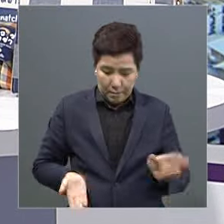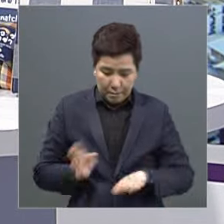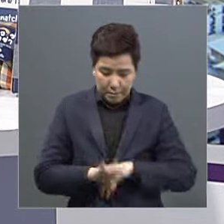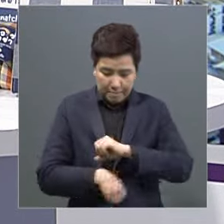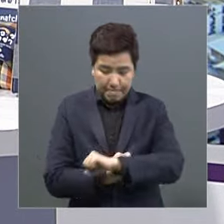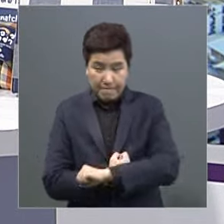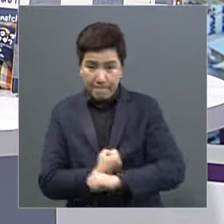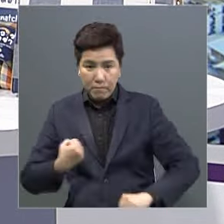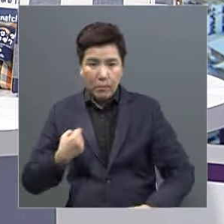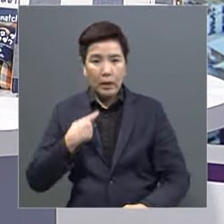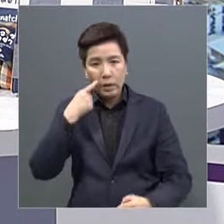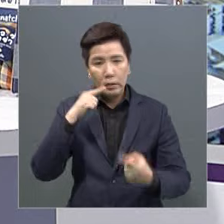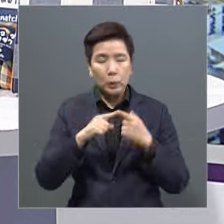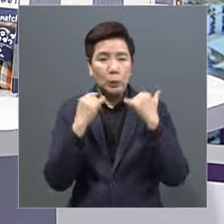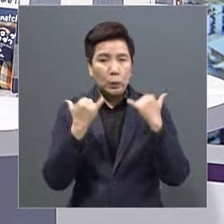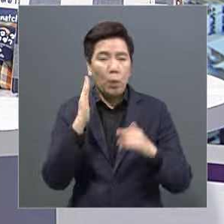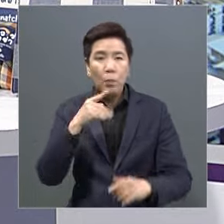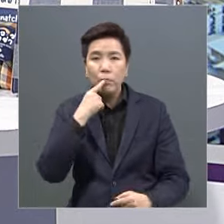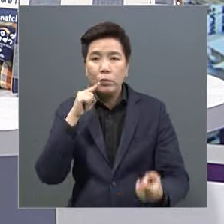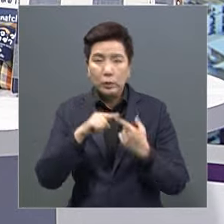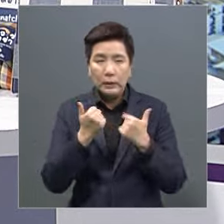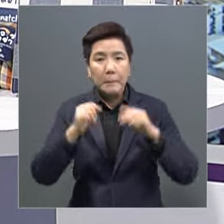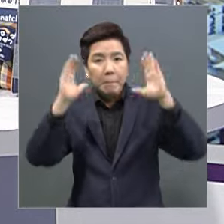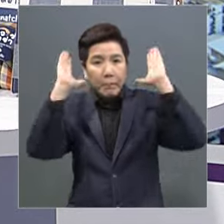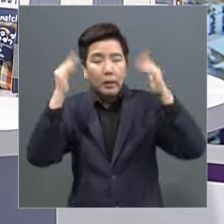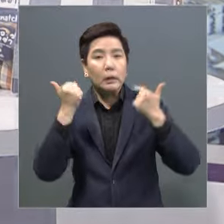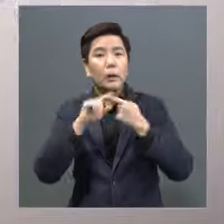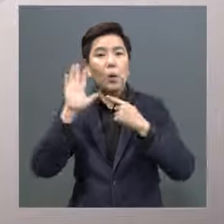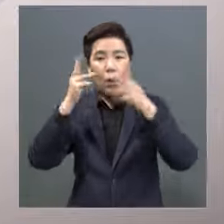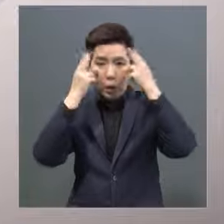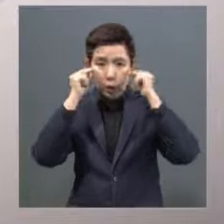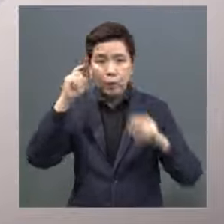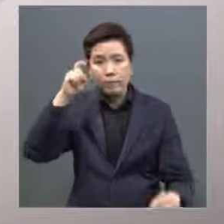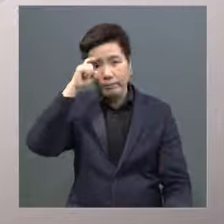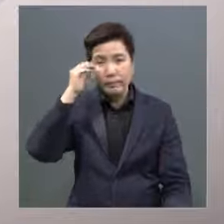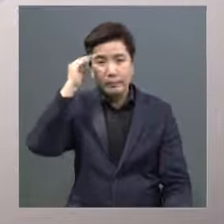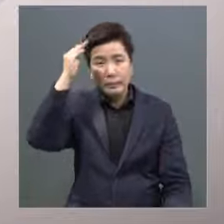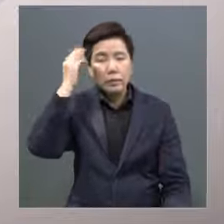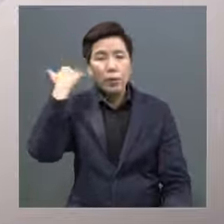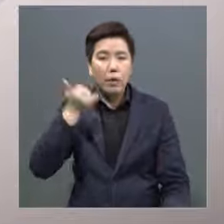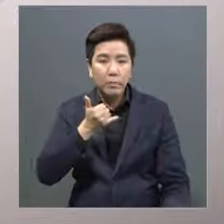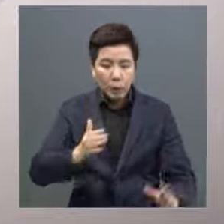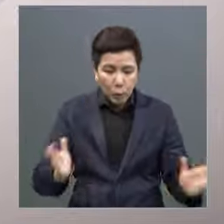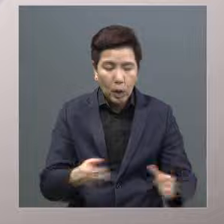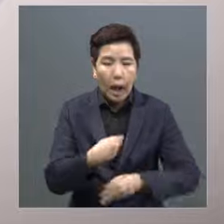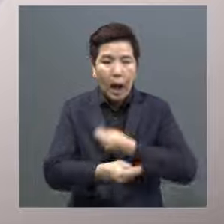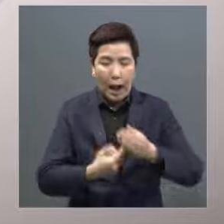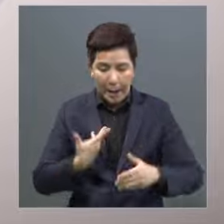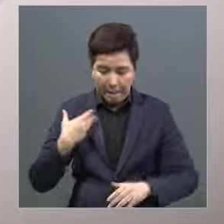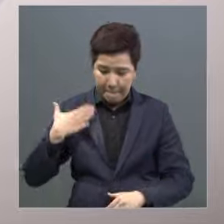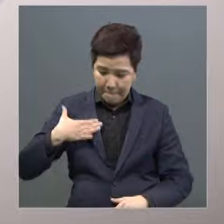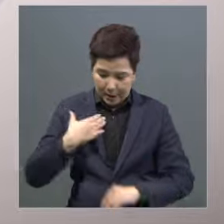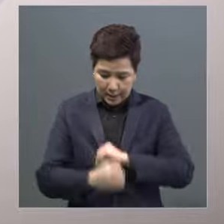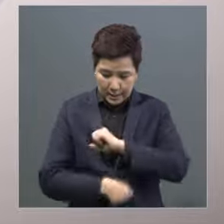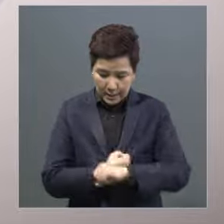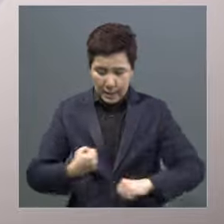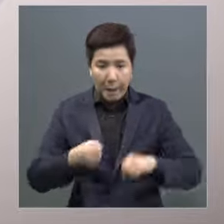เรื่องนี้ล่ะค่ะเป็นกระแสที่อยู่ในช่วงนี้นะคะจากการเดินสายโปรโมทของท่านนายกรัฐมนตรีเพื่อที่จะส่งเสริมด้านการตลาดก็ทำให้